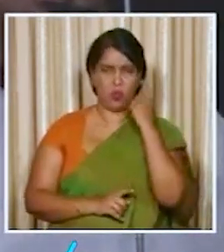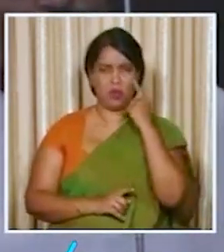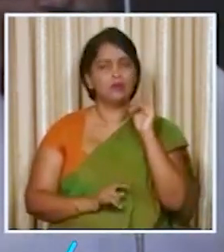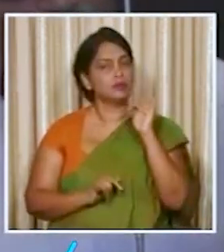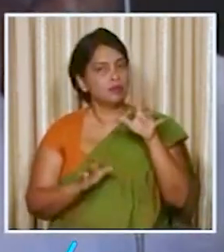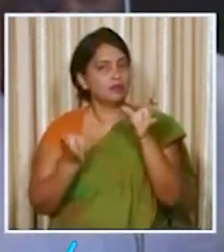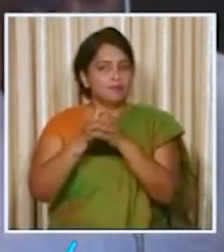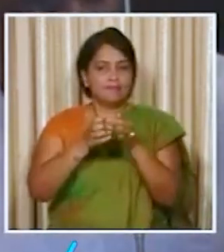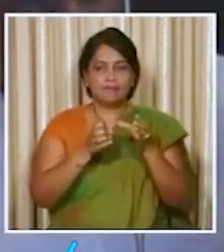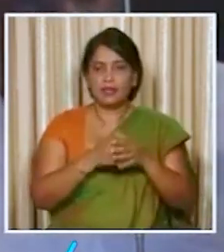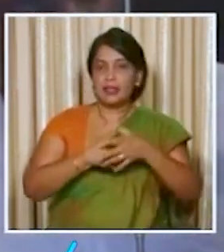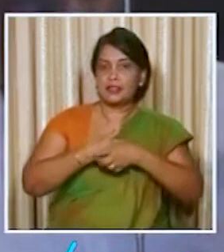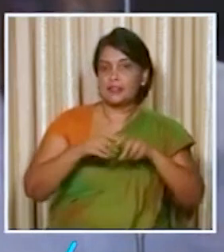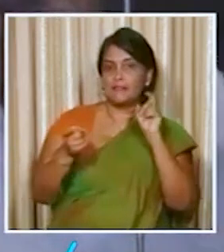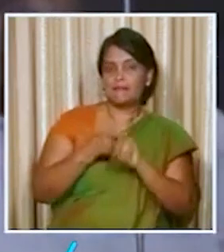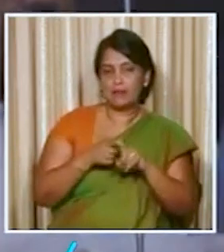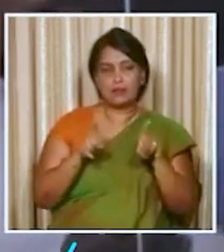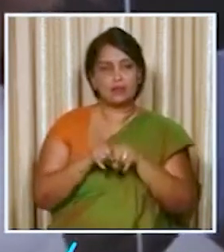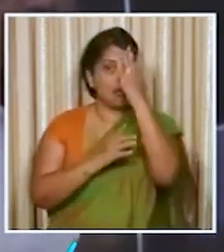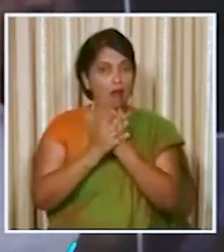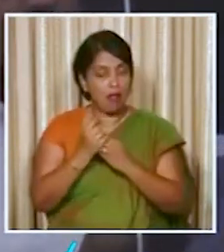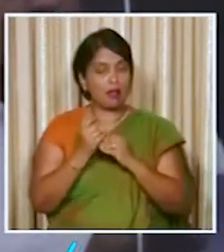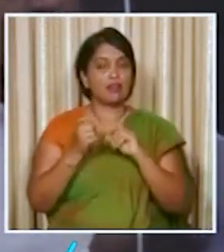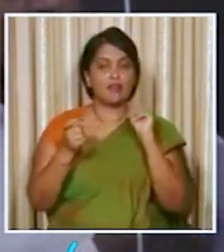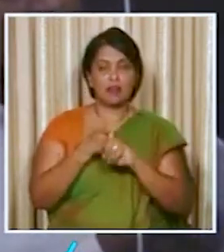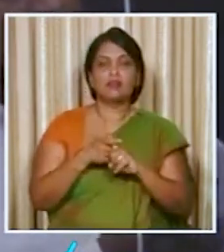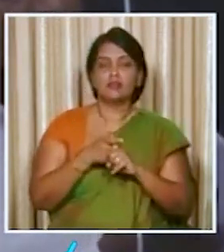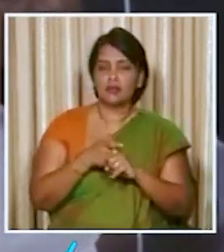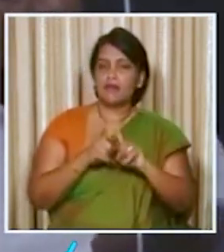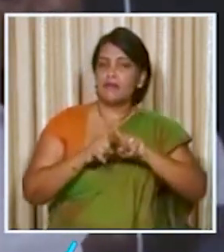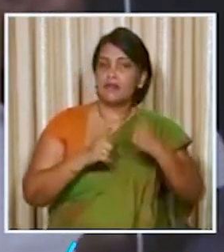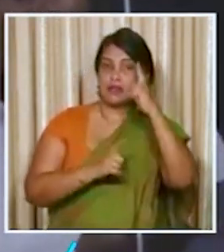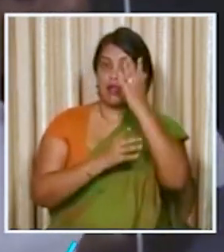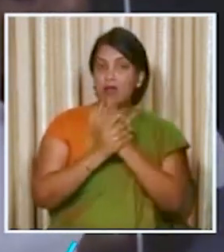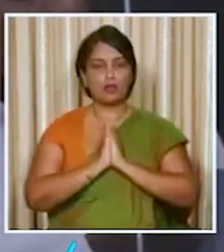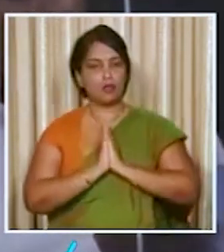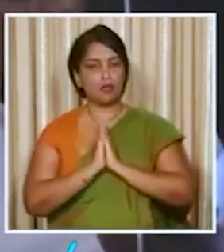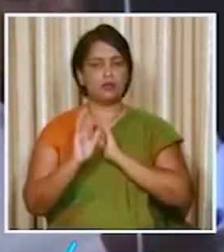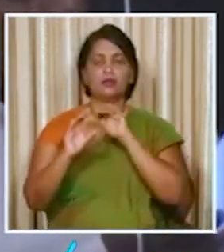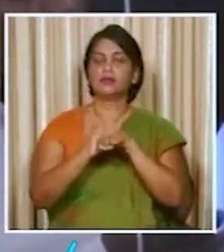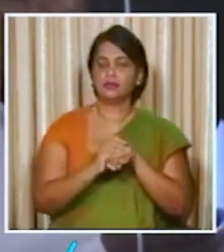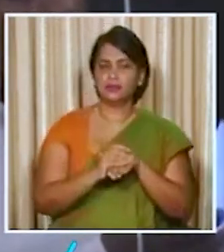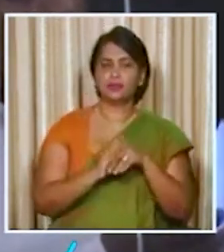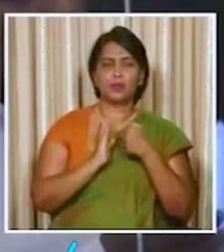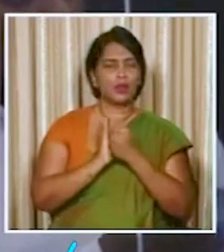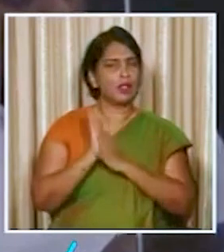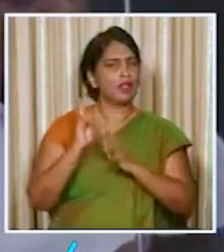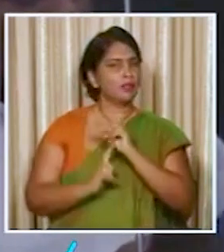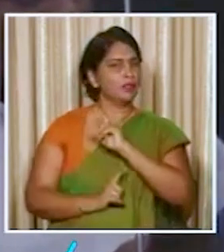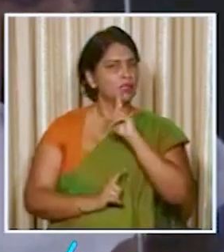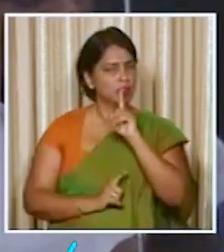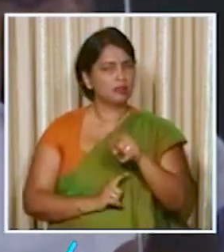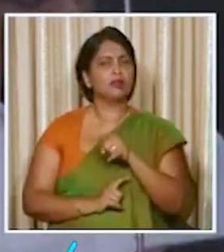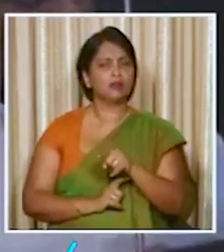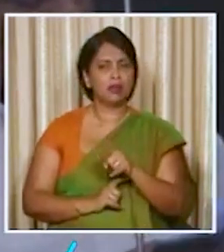යම් කණ්ඩායම් ජාතිවාදී ආන්තවාදී ආගම්වාදී කණ්ඩායම් ගිහිලා වෙනත් ආගමික පුද පූජා පවත්වනවා. දැන් මේ ගරු මන්ත්‍රීතුමා කියපු කතාවෙන් උත් පැහැදිලි